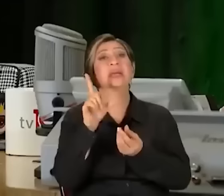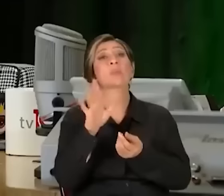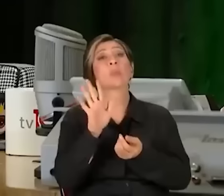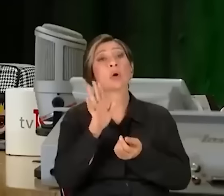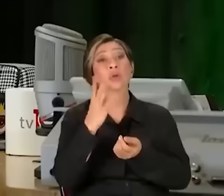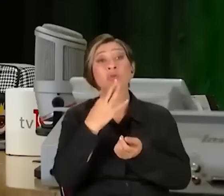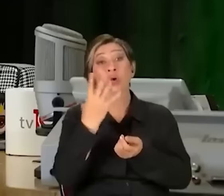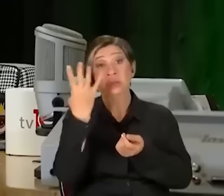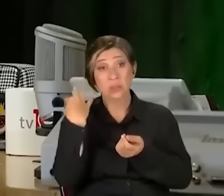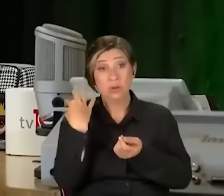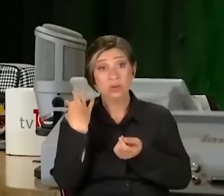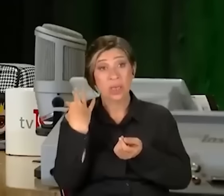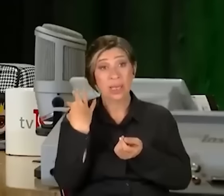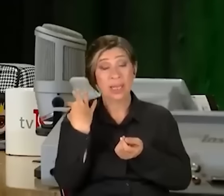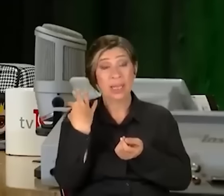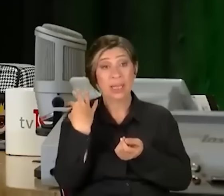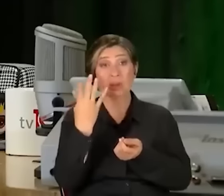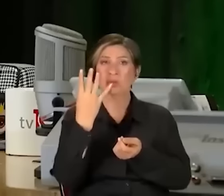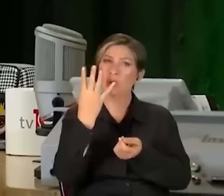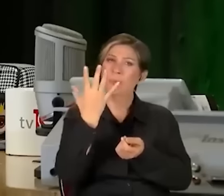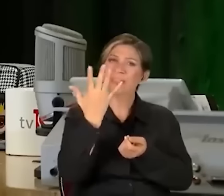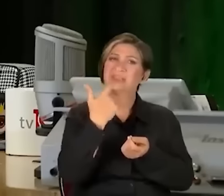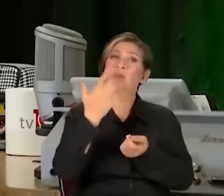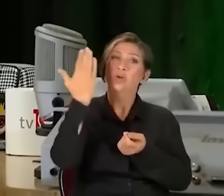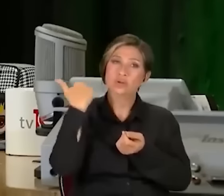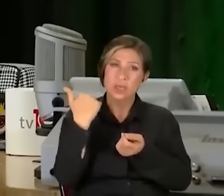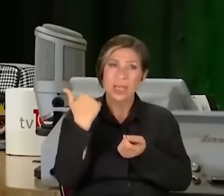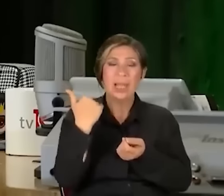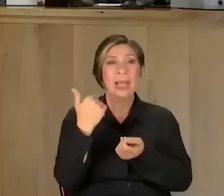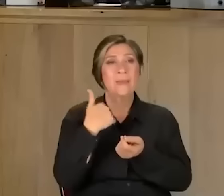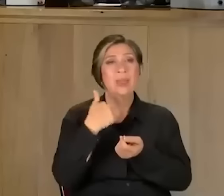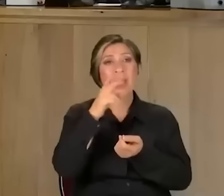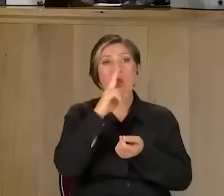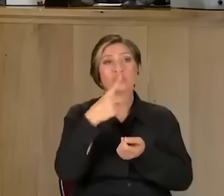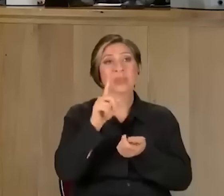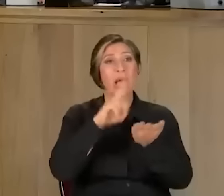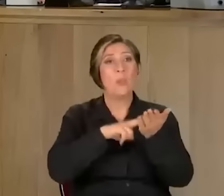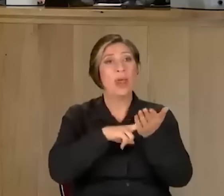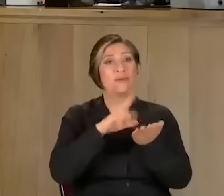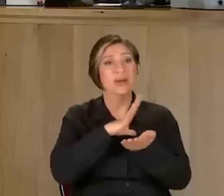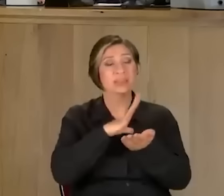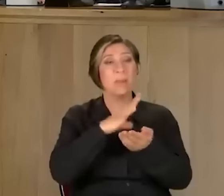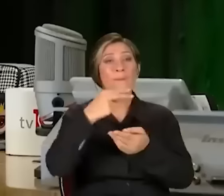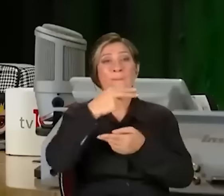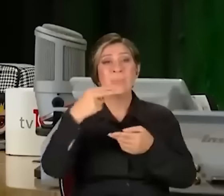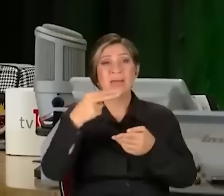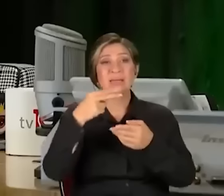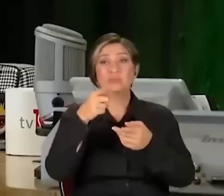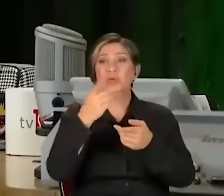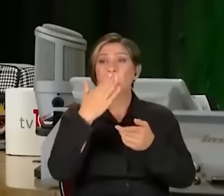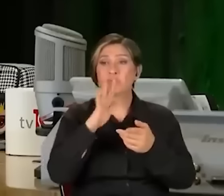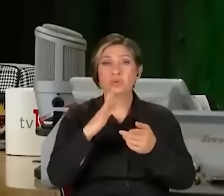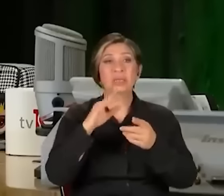ya mi? Bundan 4 yıl önce, 4-5 yıl önce benim 200 bin abonem vardı. Markaların hiç YouTube'dan haberi